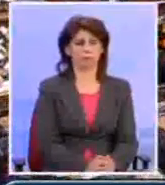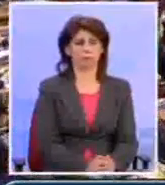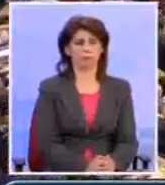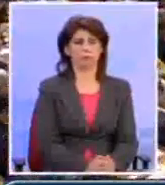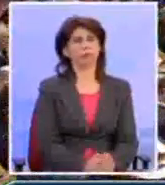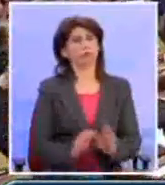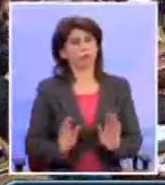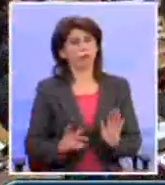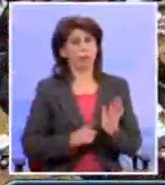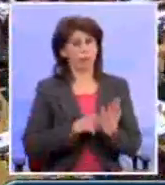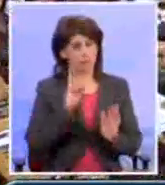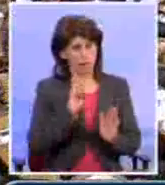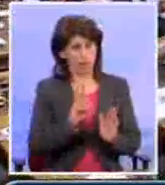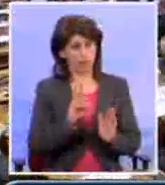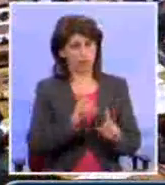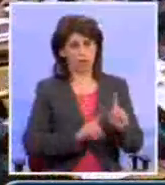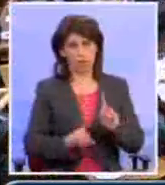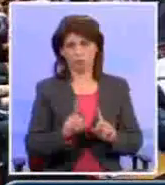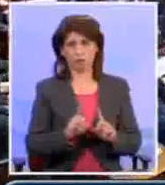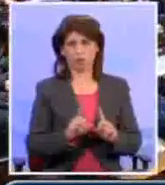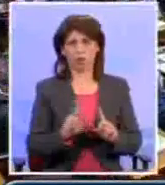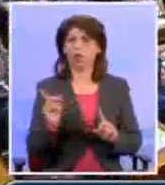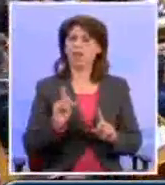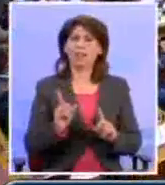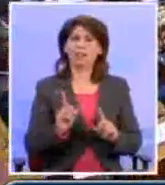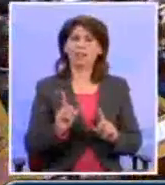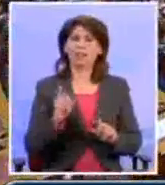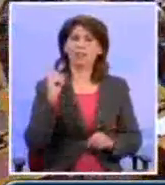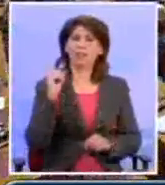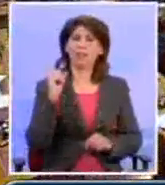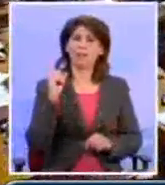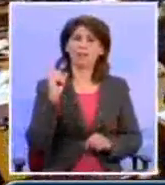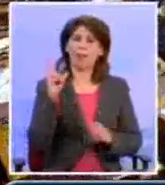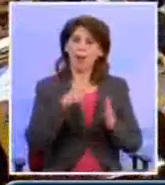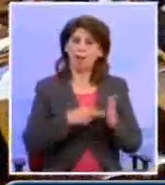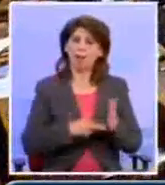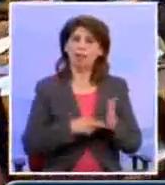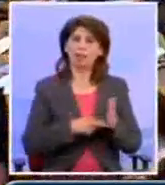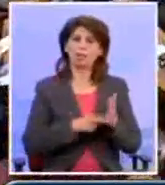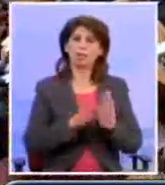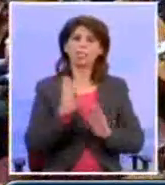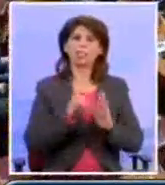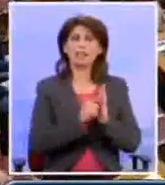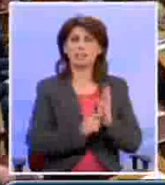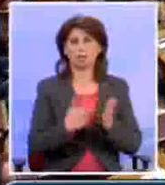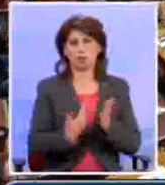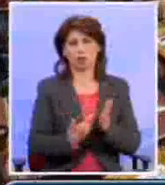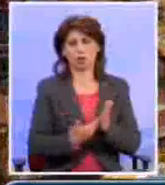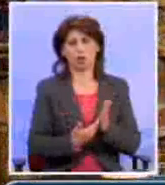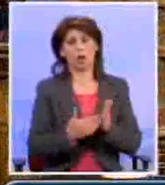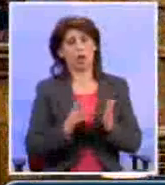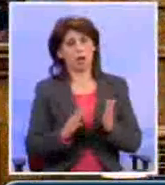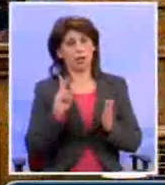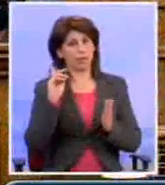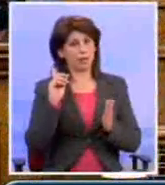Επομένως πρέπει να δει κανείς ότι δεν πρόκειται απλά για μια ανάγνωση στατιστικών στοιχείων, αλλά για